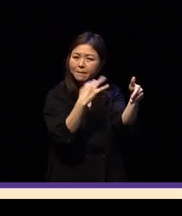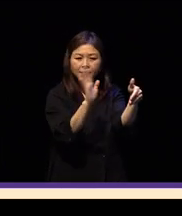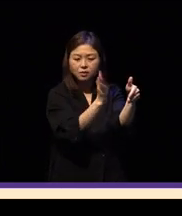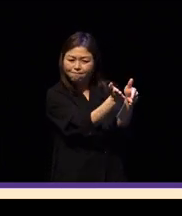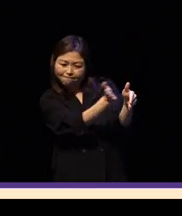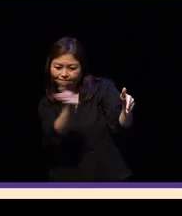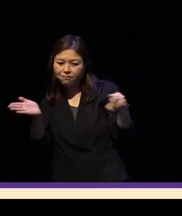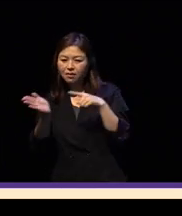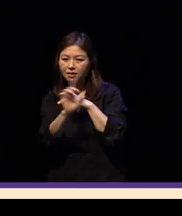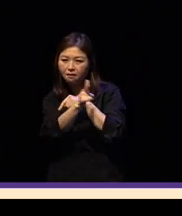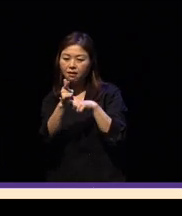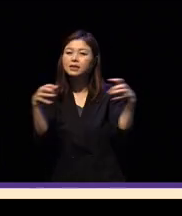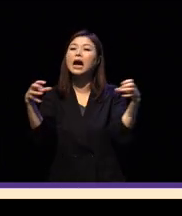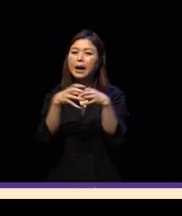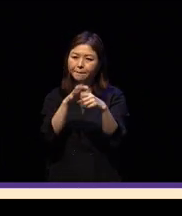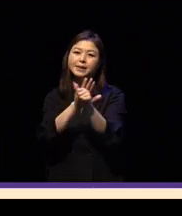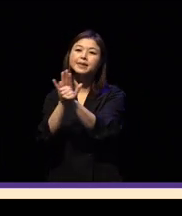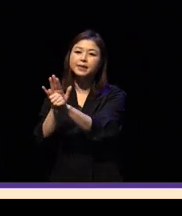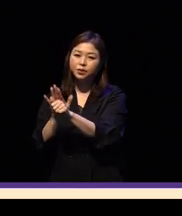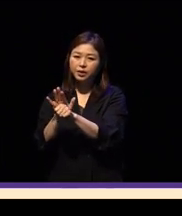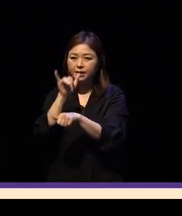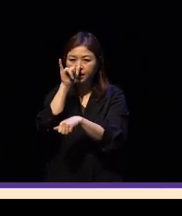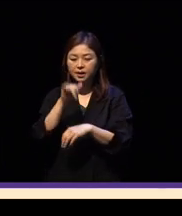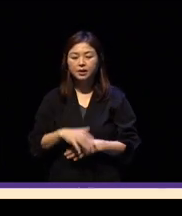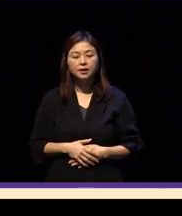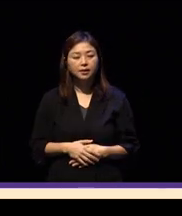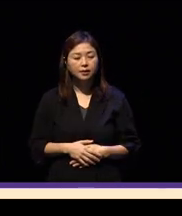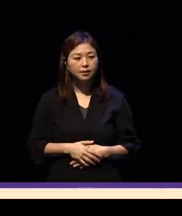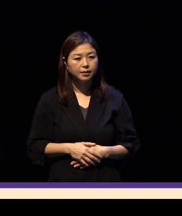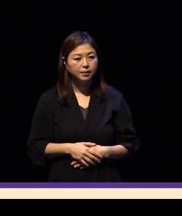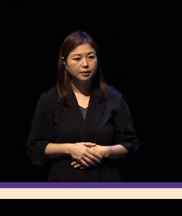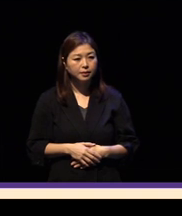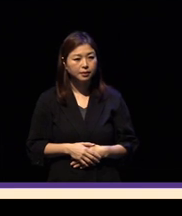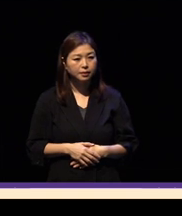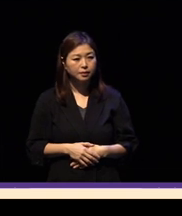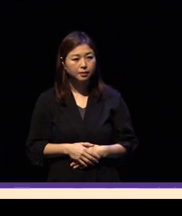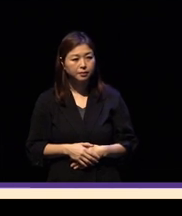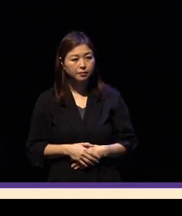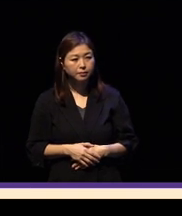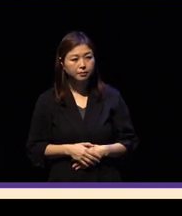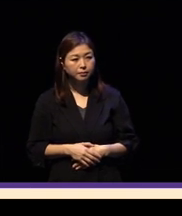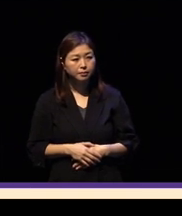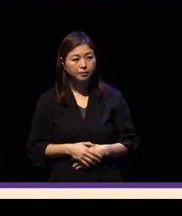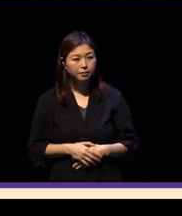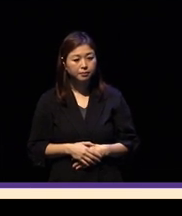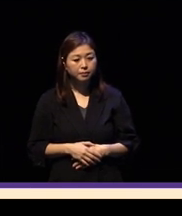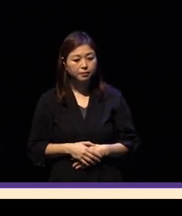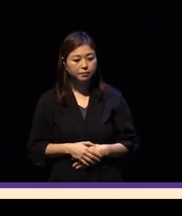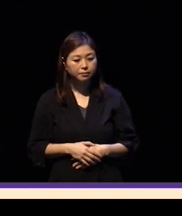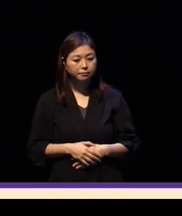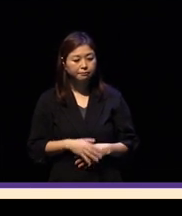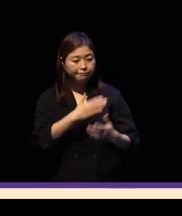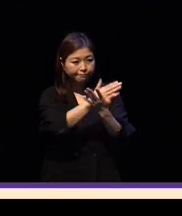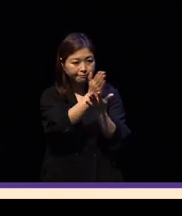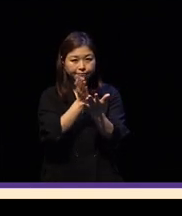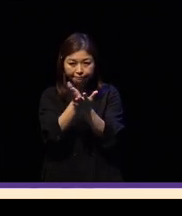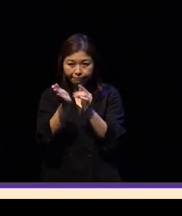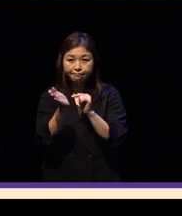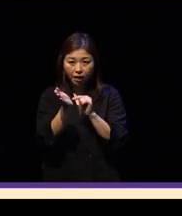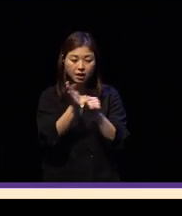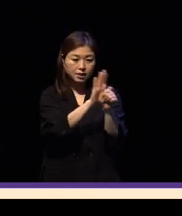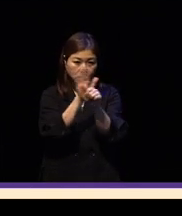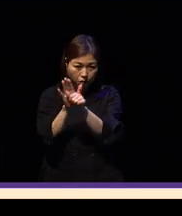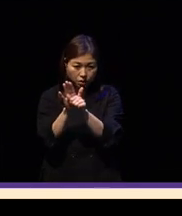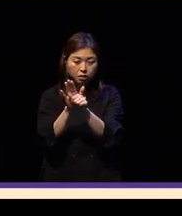확장하는 프로젝트를 지원한다고 보시면 될 것 같습니다 그리고 유형별 지원